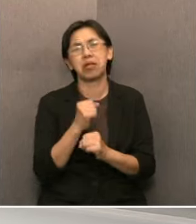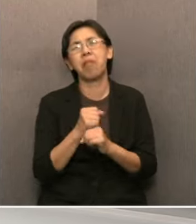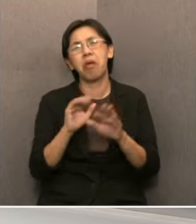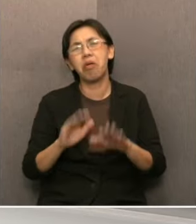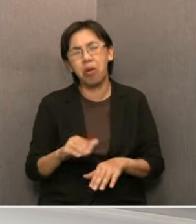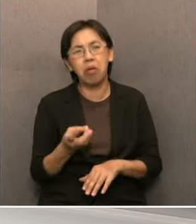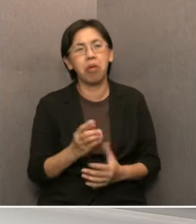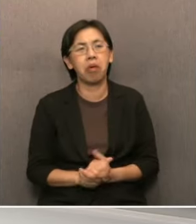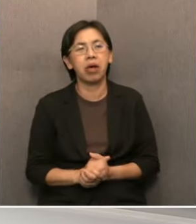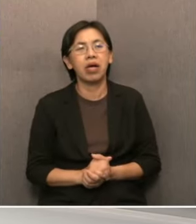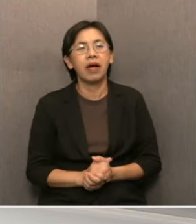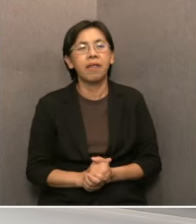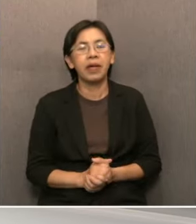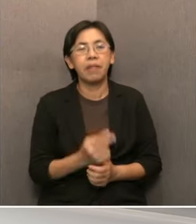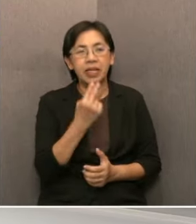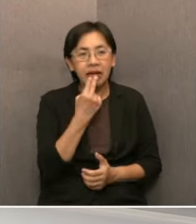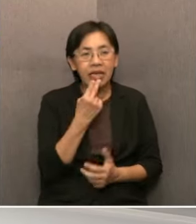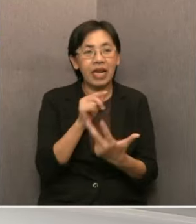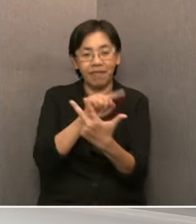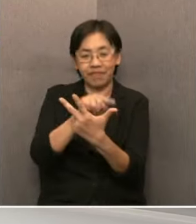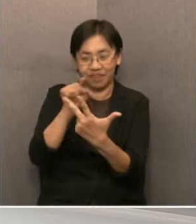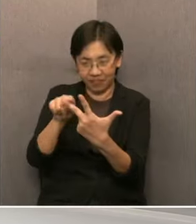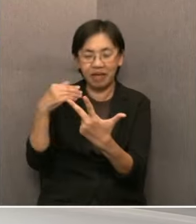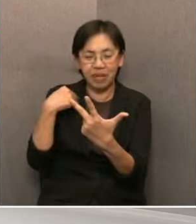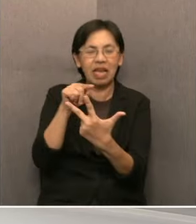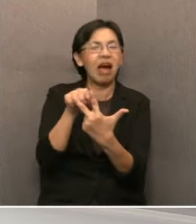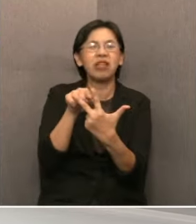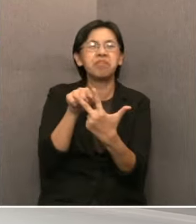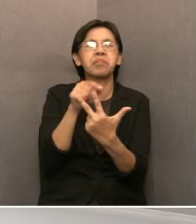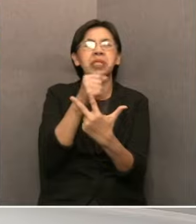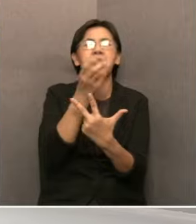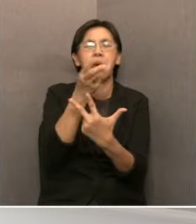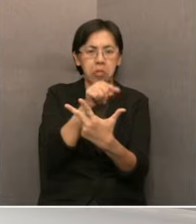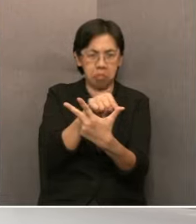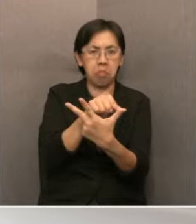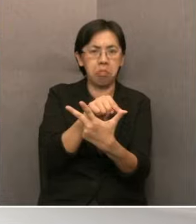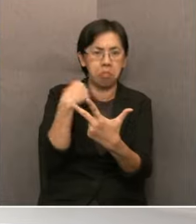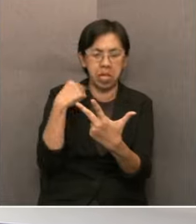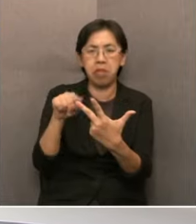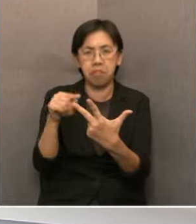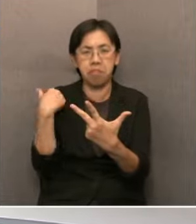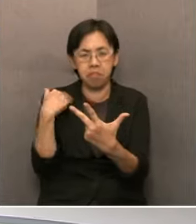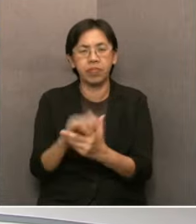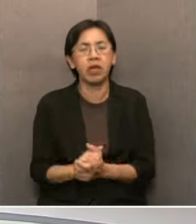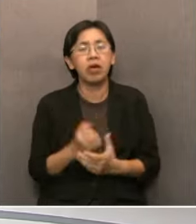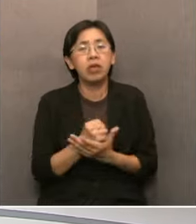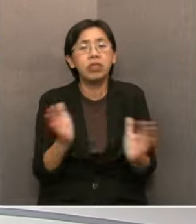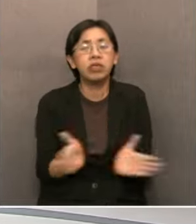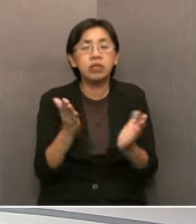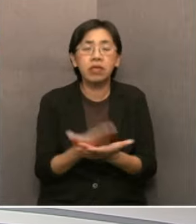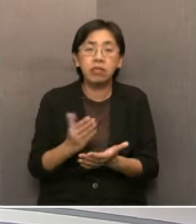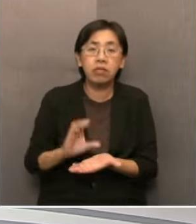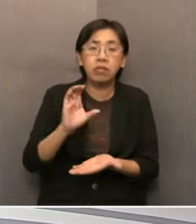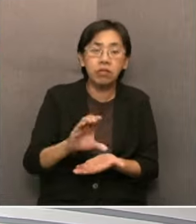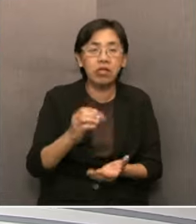้เป็แค่แตเตอรี่เซล์แล้วก็แตเตอี่แ็ไปเลยที เรามาดูมาตรกาฬในการที่จะส่เสรมการลงทุน การผลิตแบตเตอี่